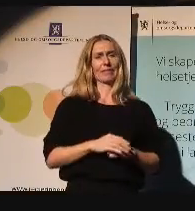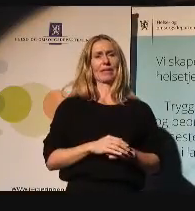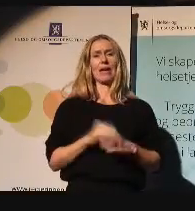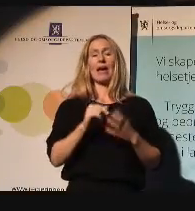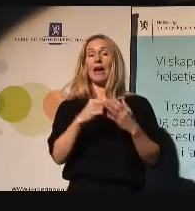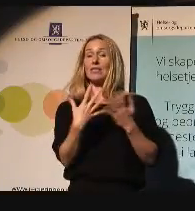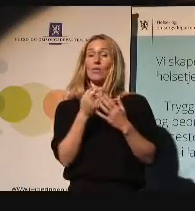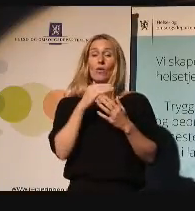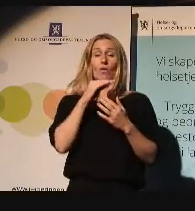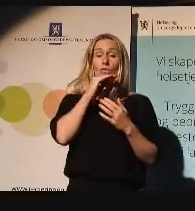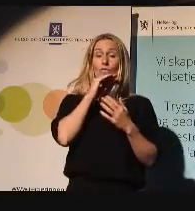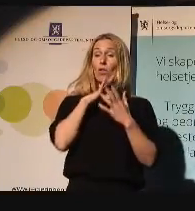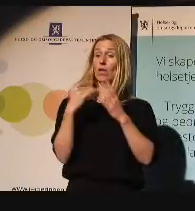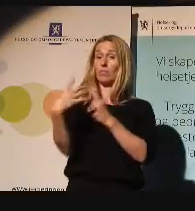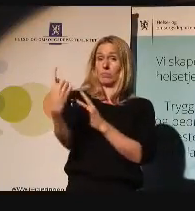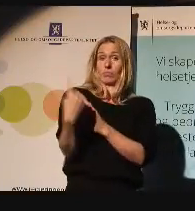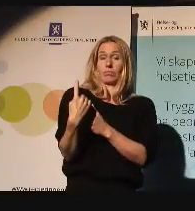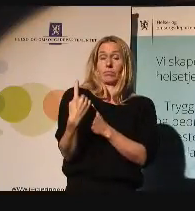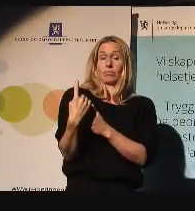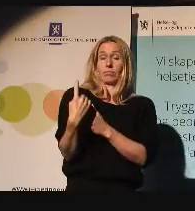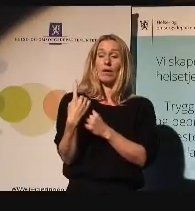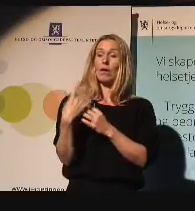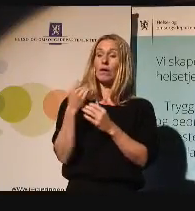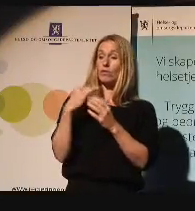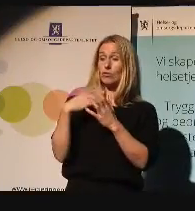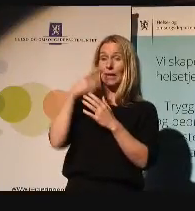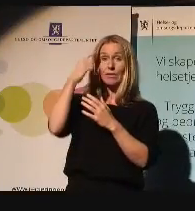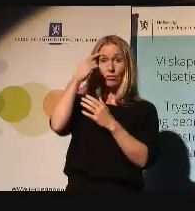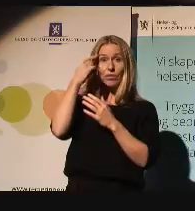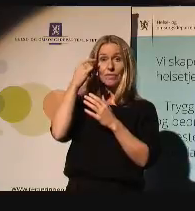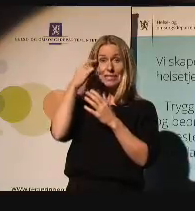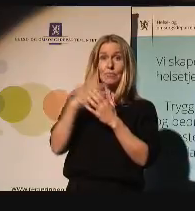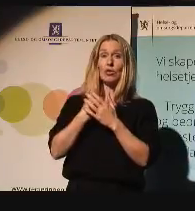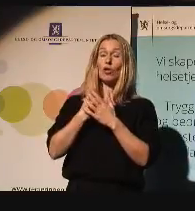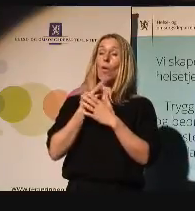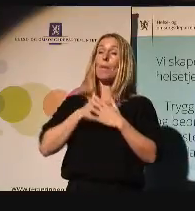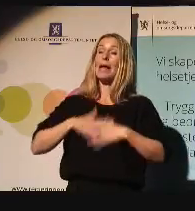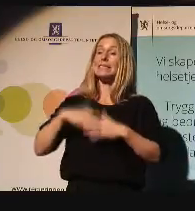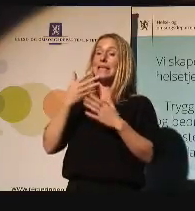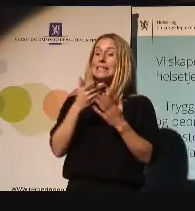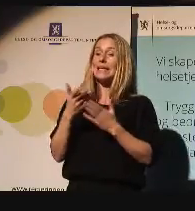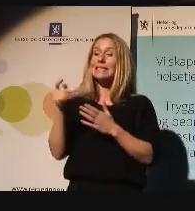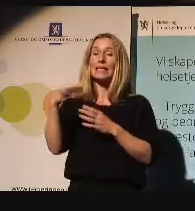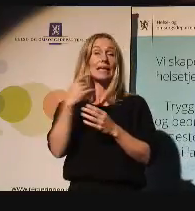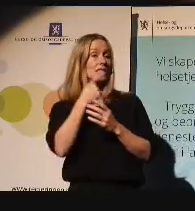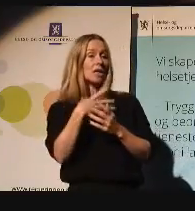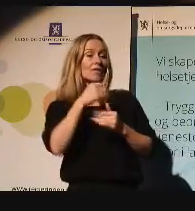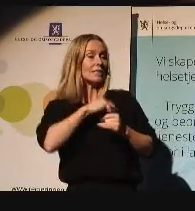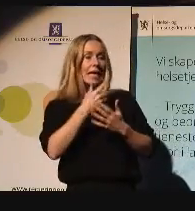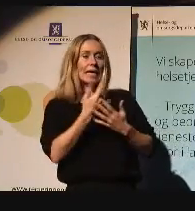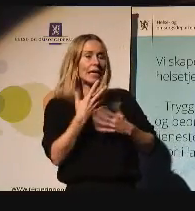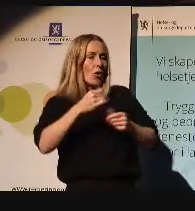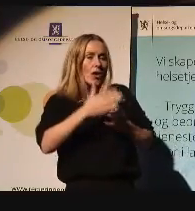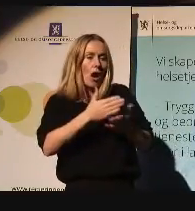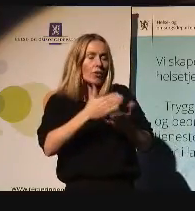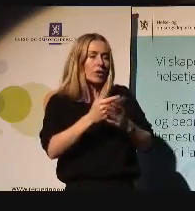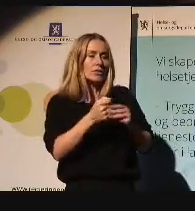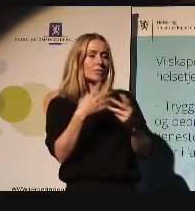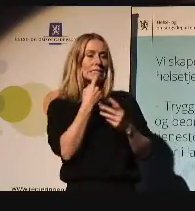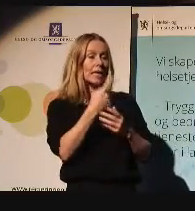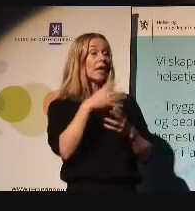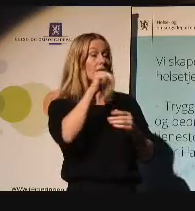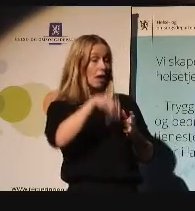Folk har henvendt seg til meg, folk som jeg trodde visste mye om helsetjenesten, og sagt «Hvis jeg ikke gjør akkurat som de sier, kan de nekte meg å komme